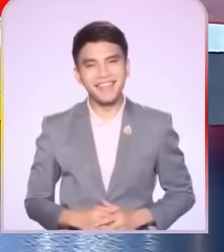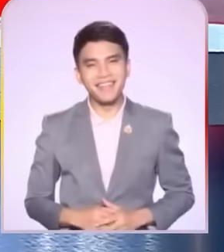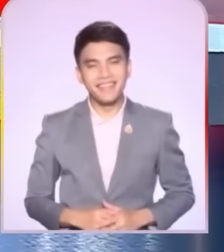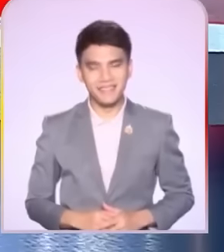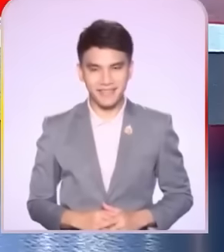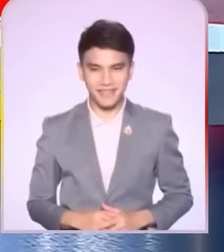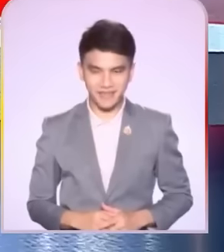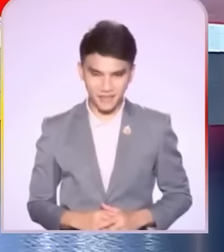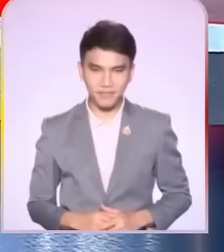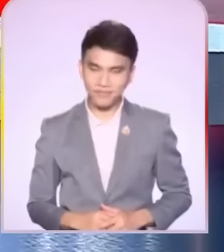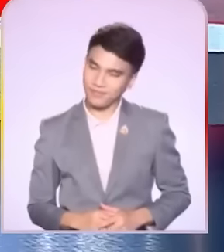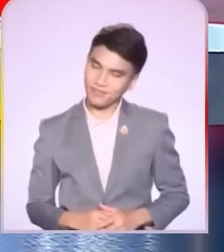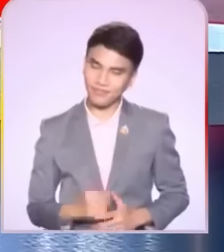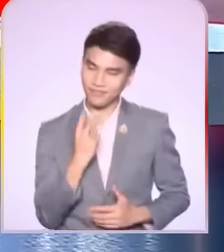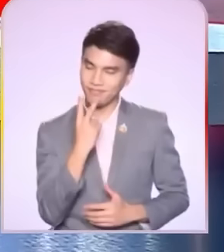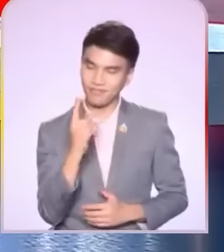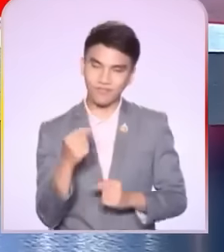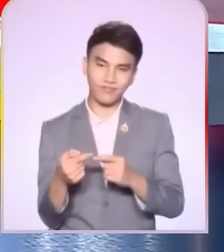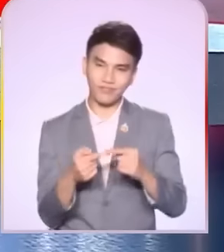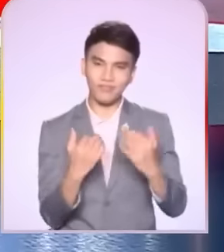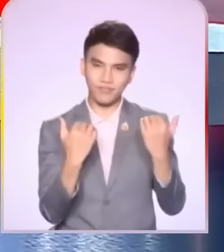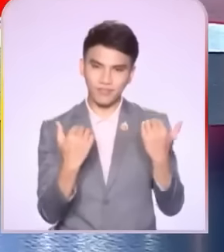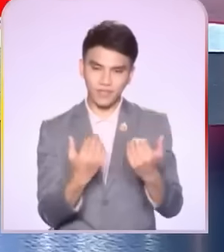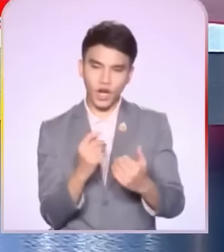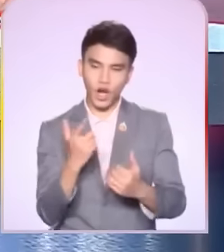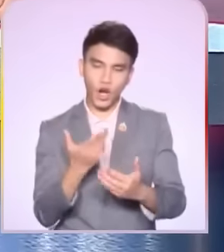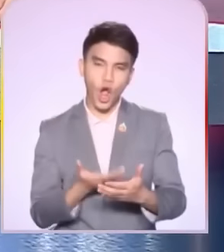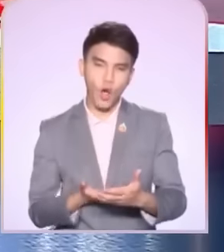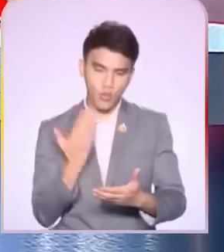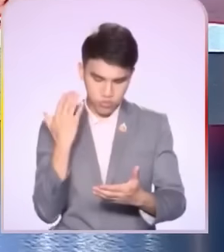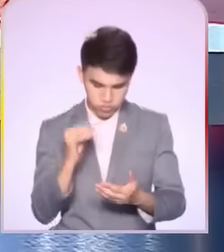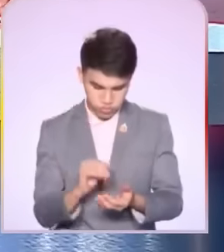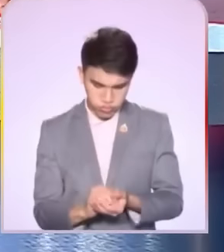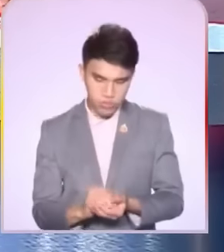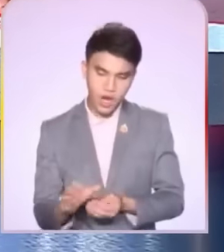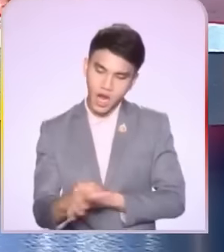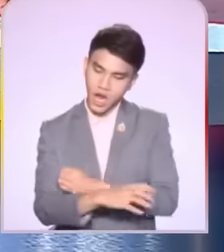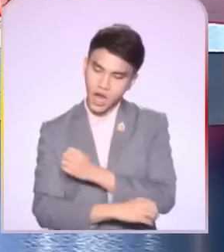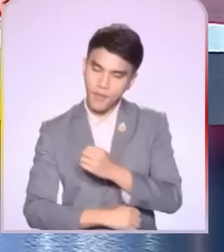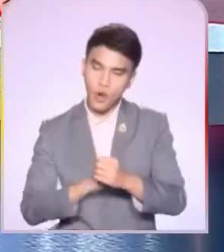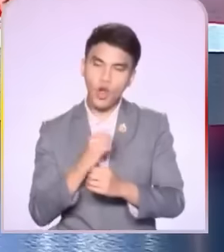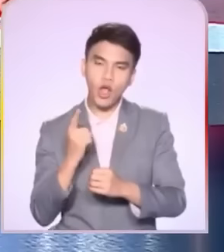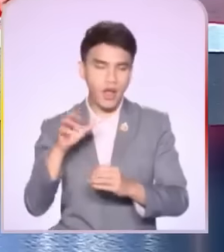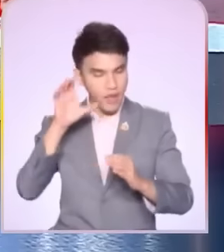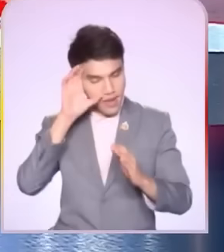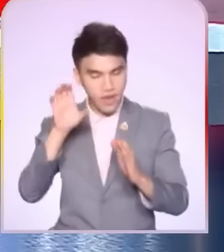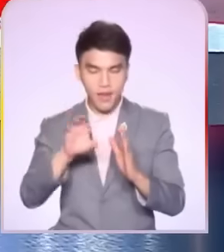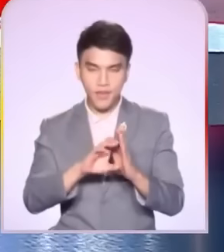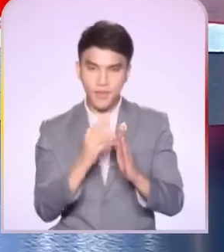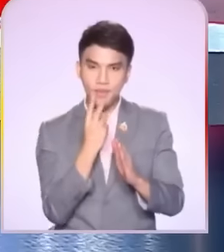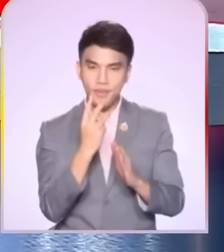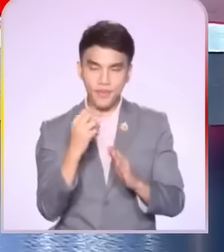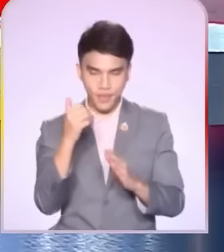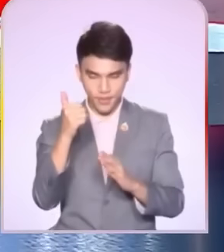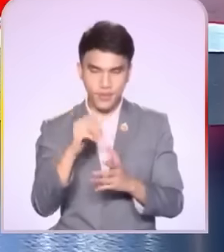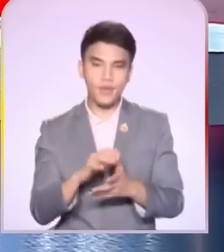าดูเหตุการณ์ที่เกริ่นเอาไว้เมื่อสักครู่นี้นะคะทองแพงไงคุณผู้ชมนะคะก่อเหตุที่ร้านทองอีกแล้วแล้วก็มีภาพจากกล้องวงจรปิดจับ